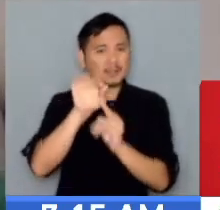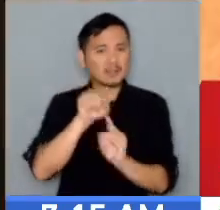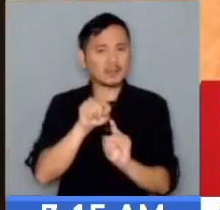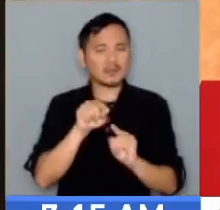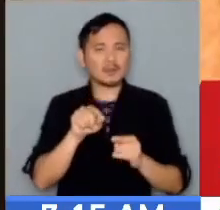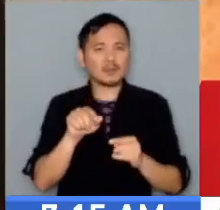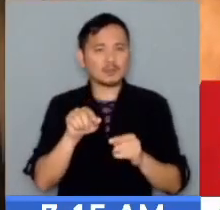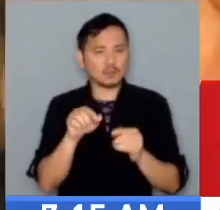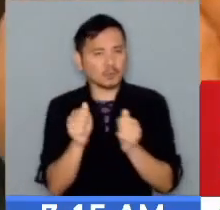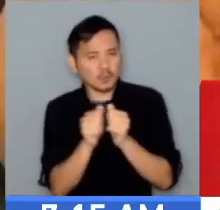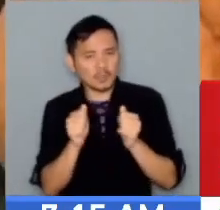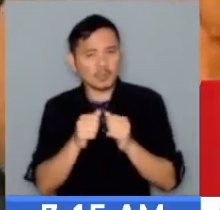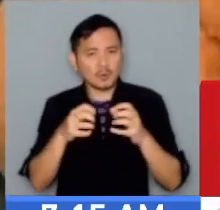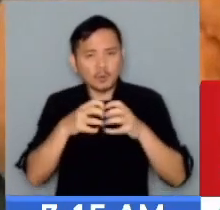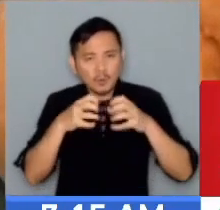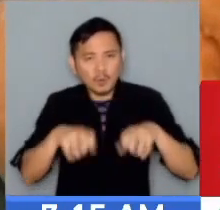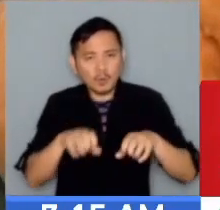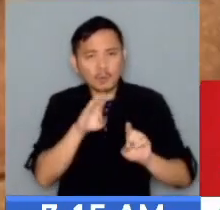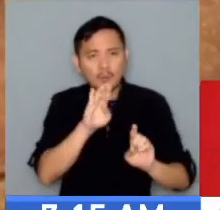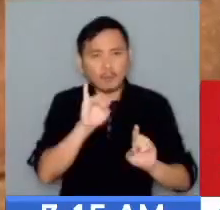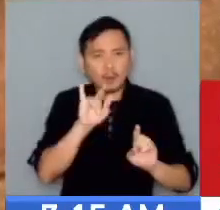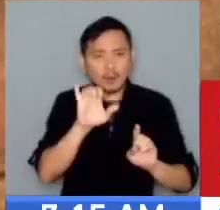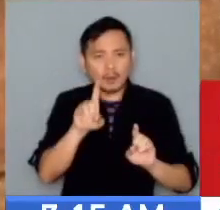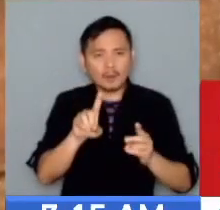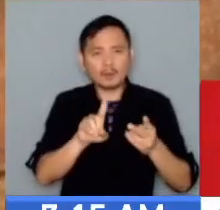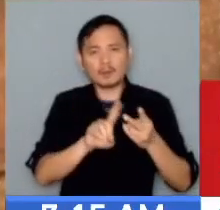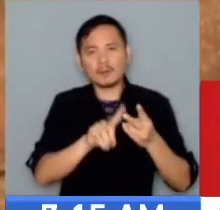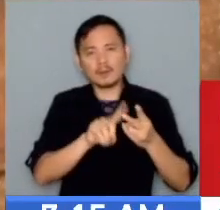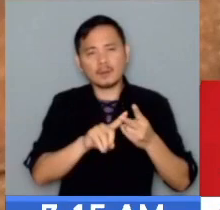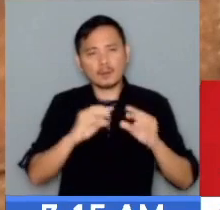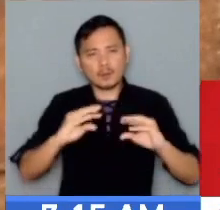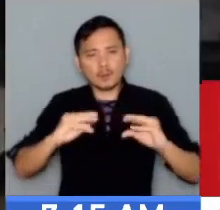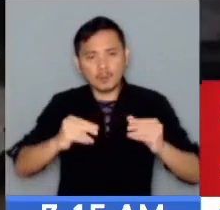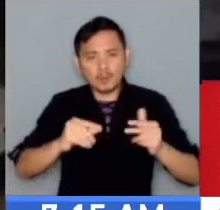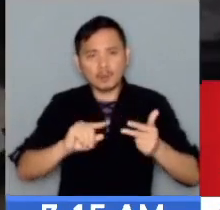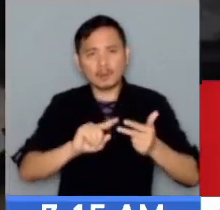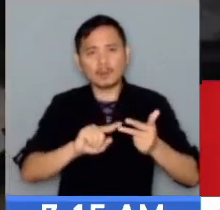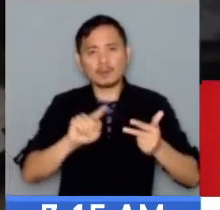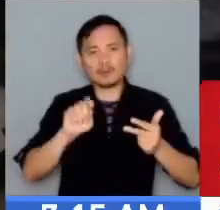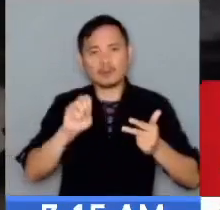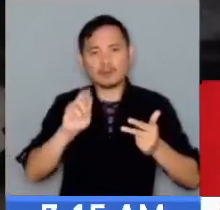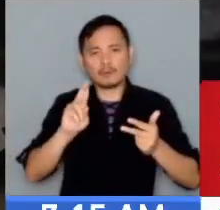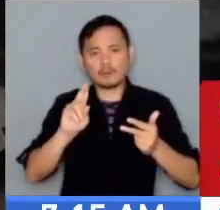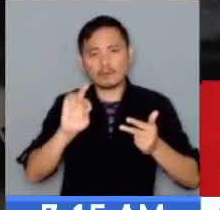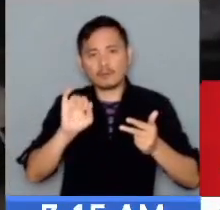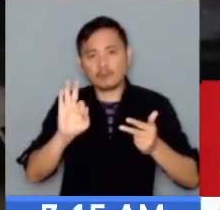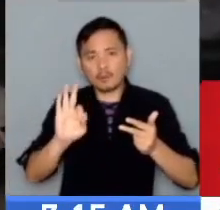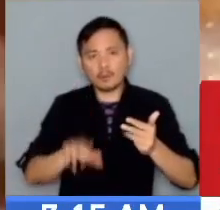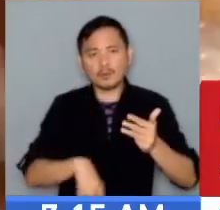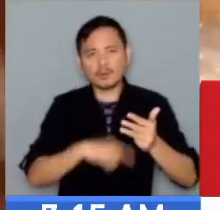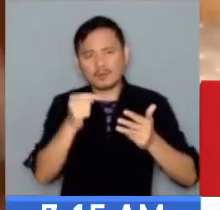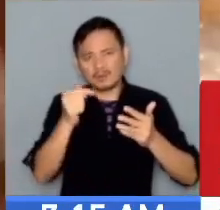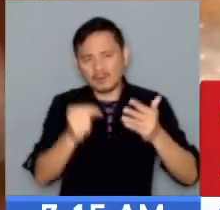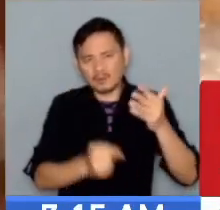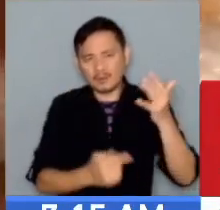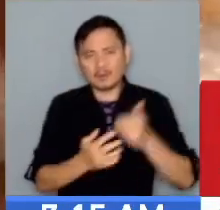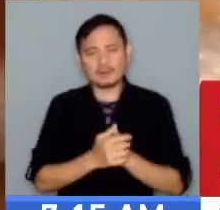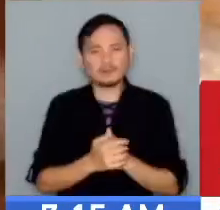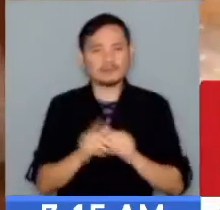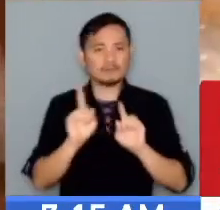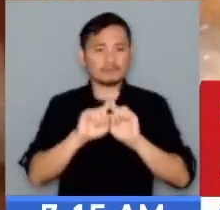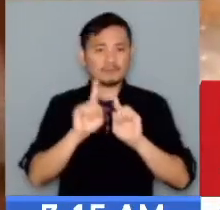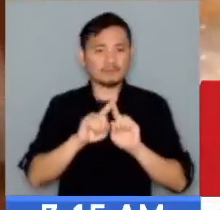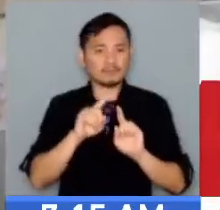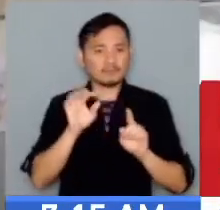itlog, penoy, lumpiang toge o tokwa. Extra special ang tokwa at baboy na 60 pesos ang kada order.